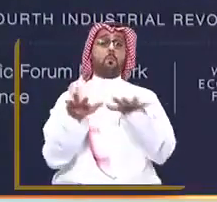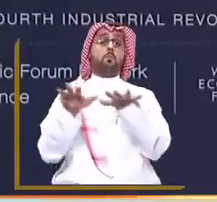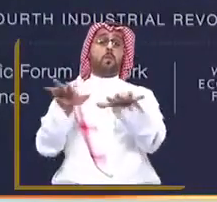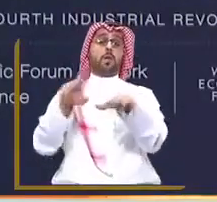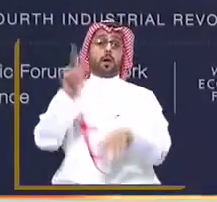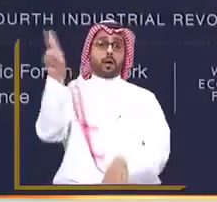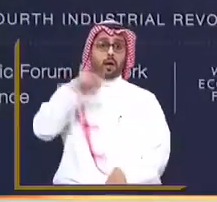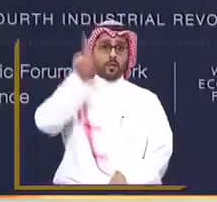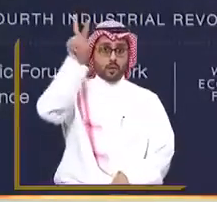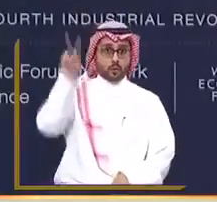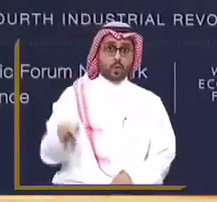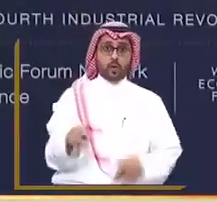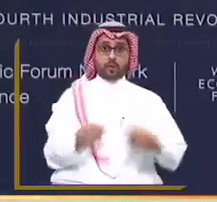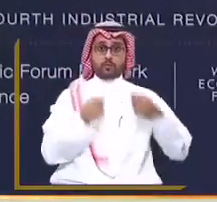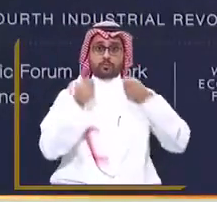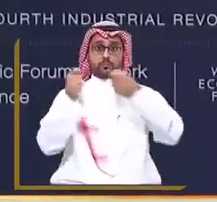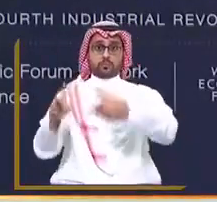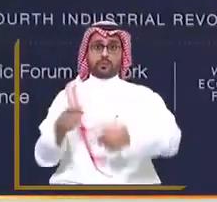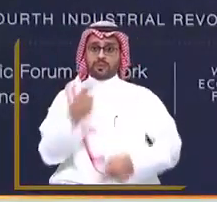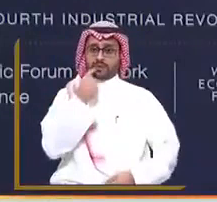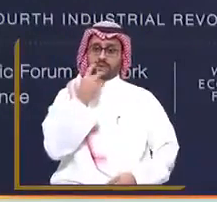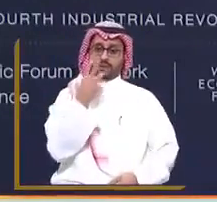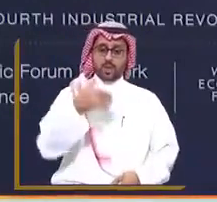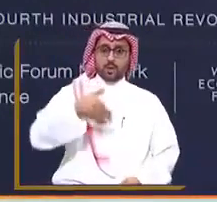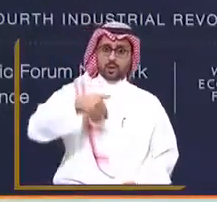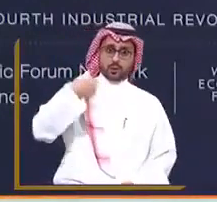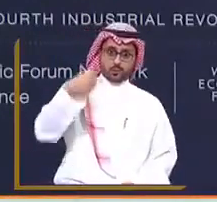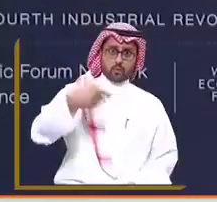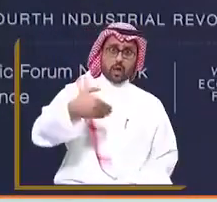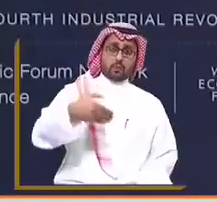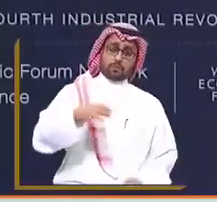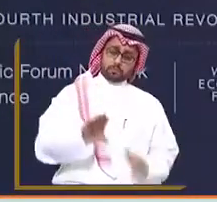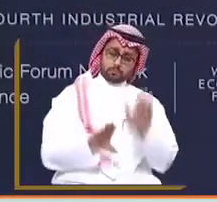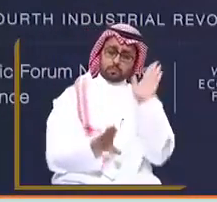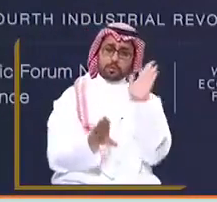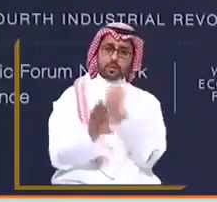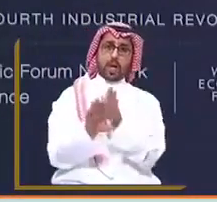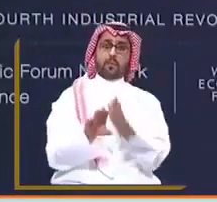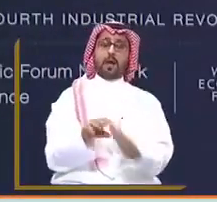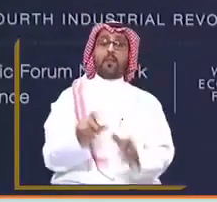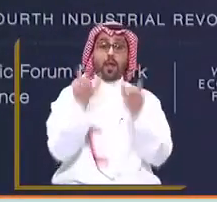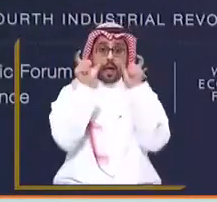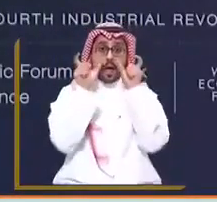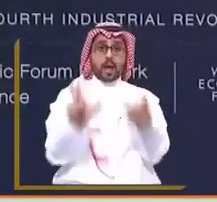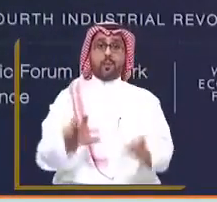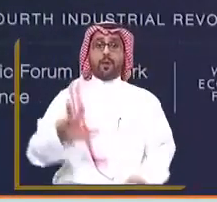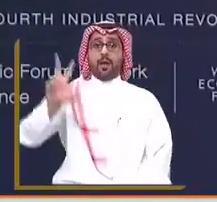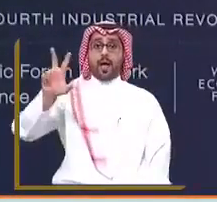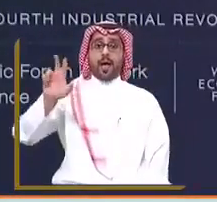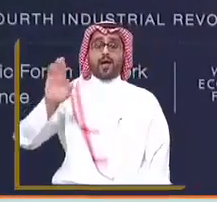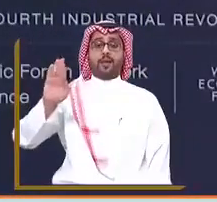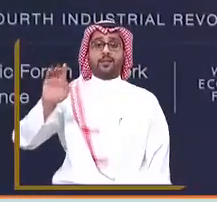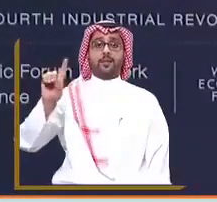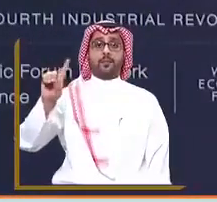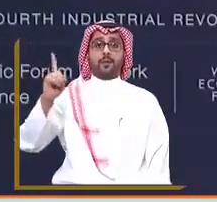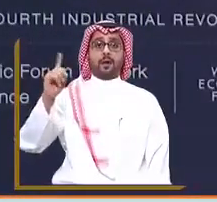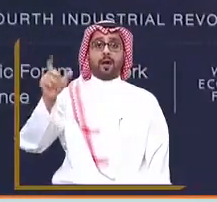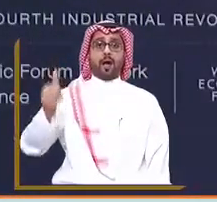دولار في الأعوام القادمة، كأحد أكثر القطاعات التي سوف تكون جاذبة ونشطة في